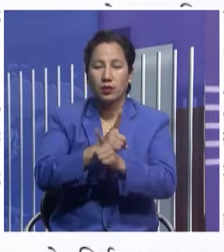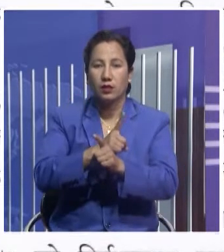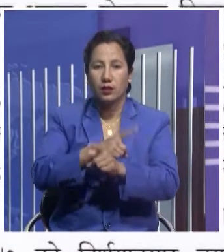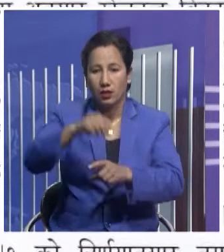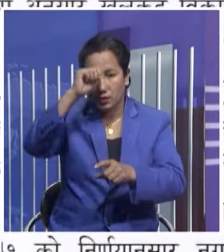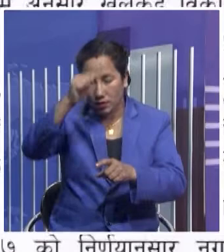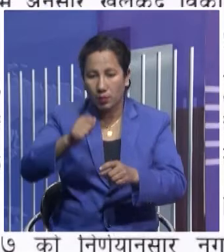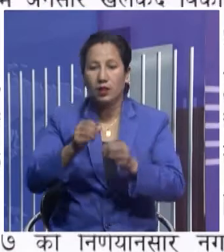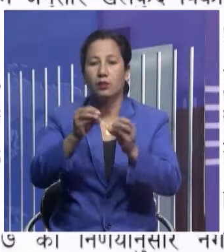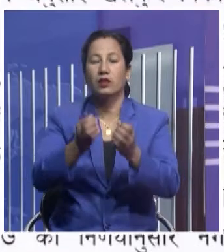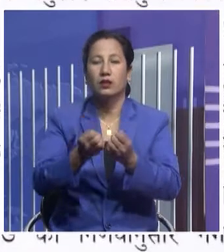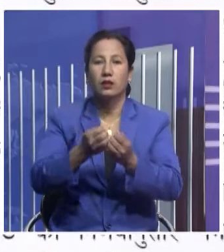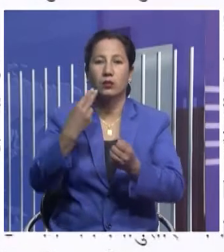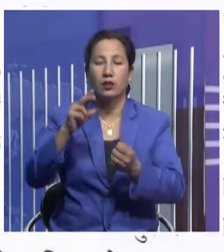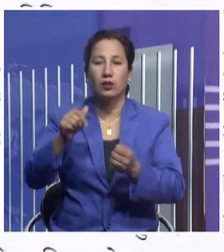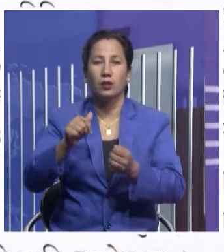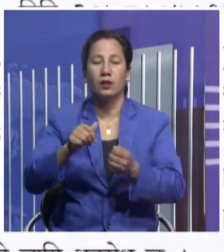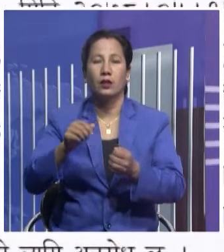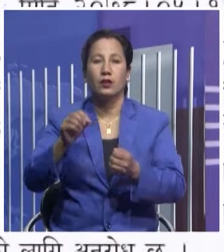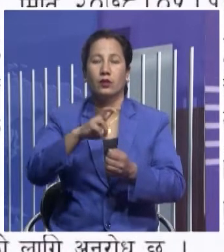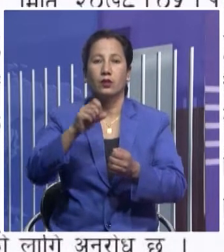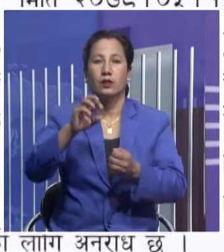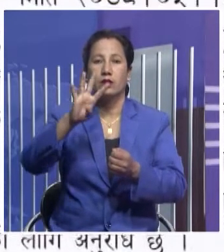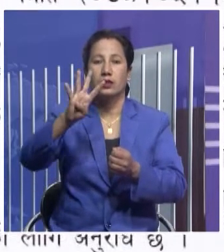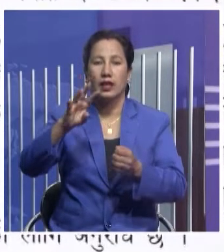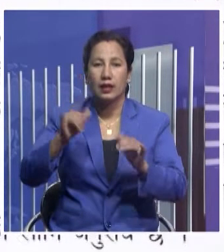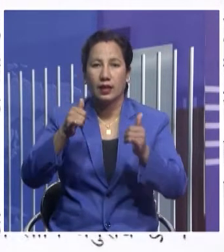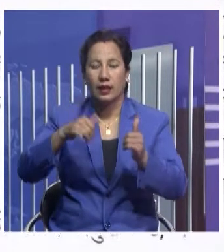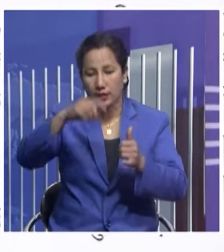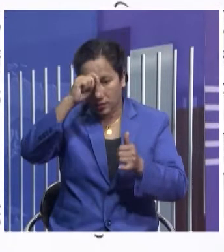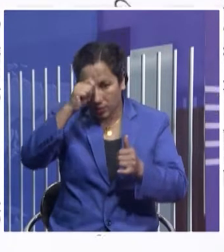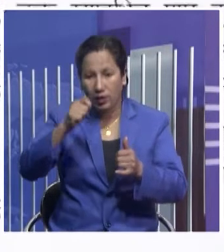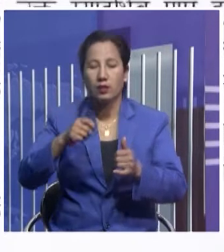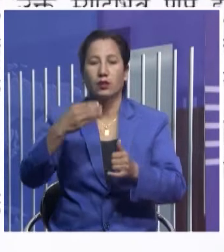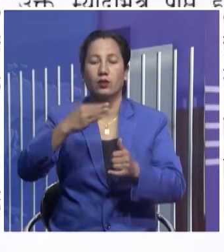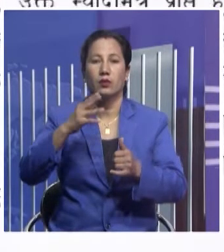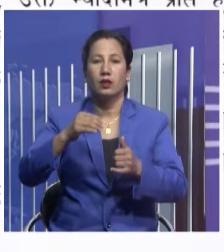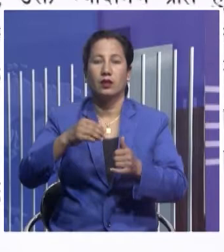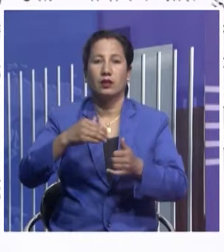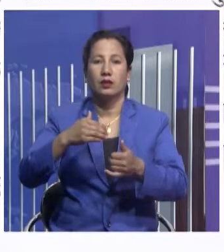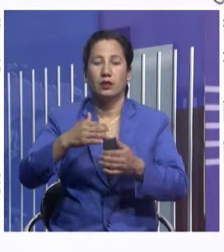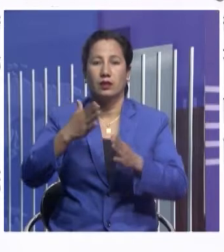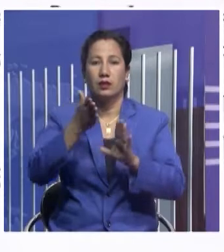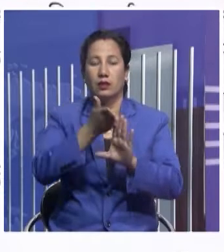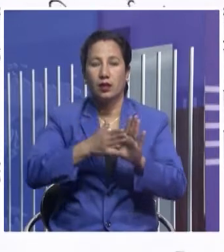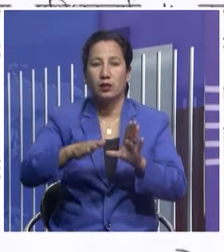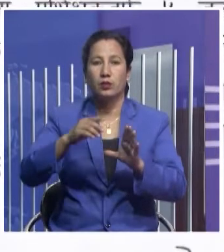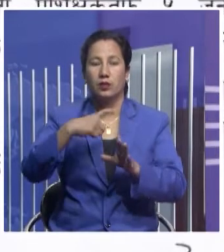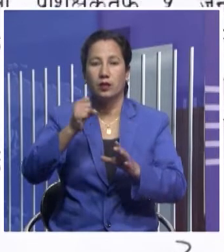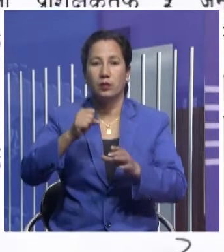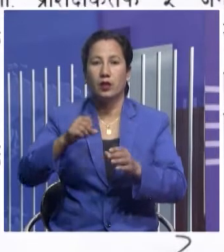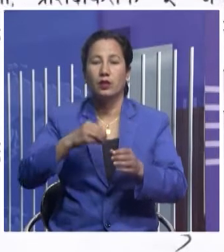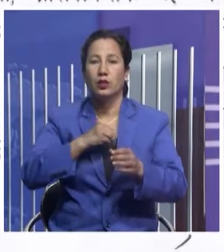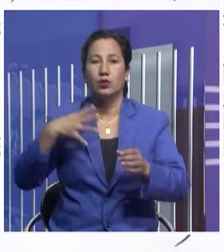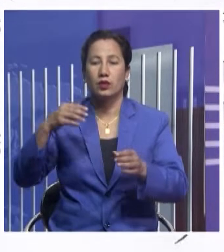सम्मान प्रदान गरिने भएको हो। उसुतर्फ 4 खेलाडी सम्मानित हुने भएका छन्। ललितपुरकी निमा घरती मगर, सुर्खेतका